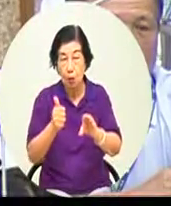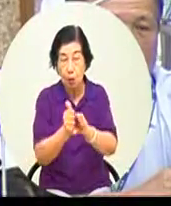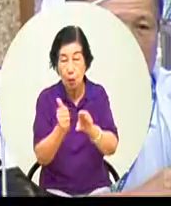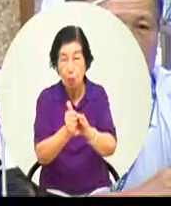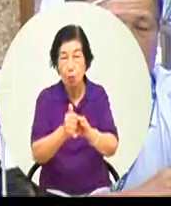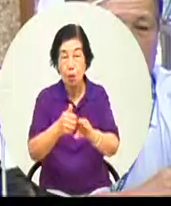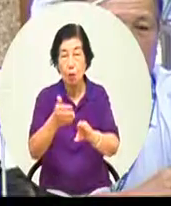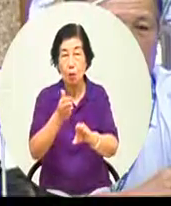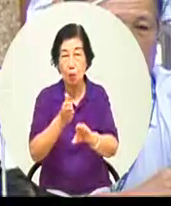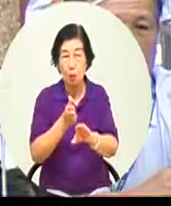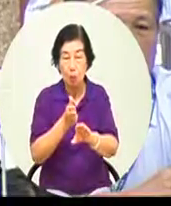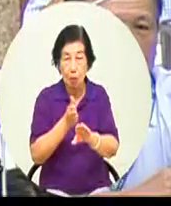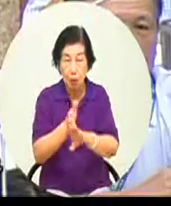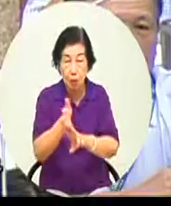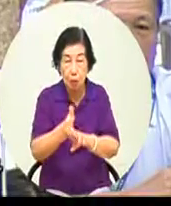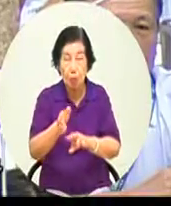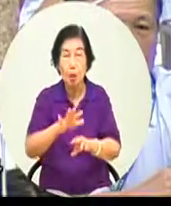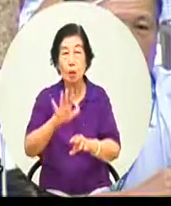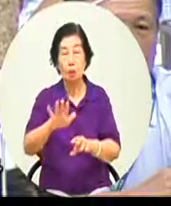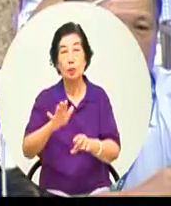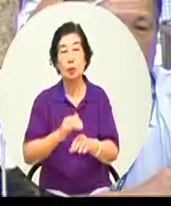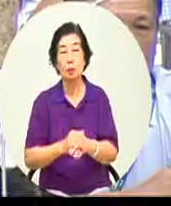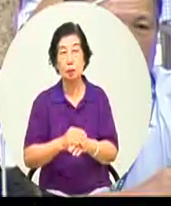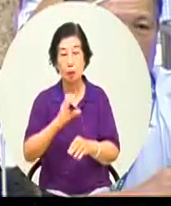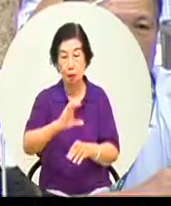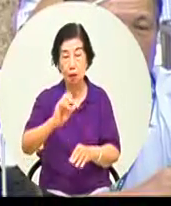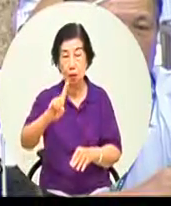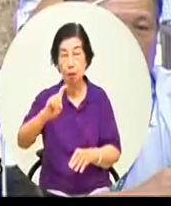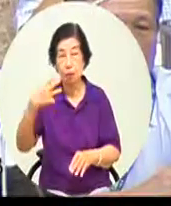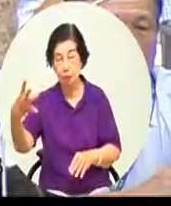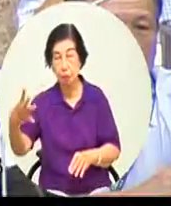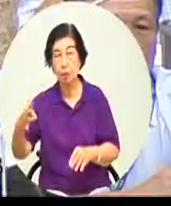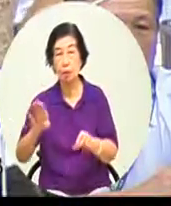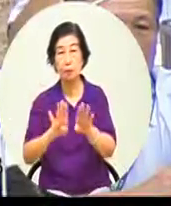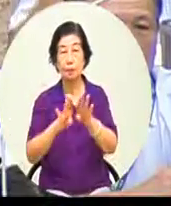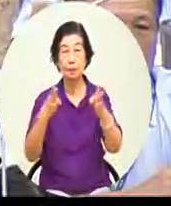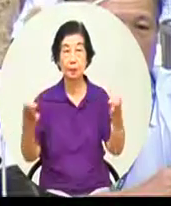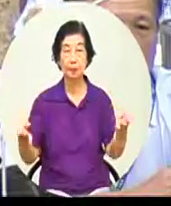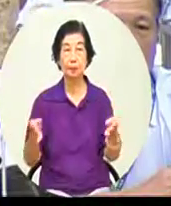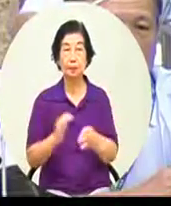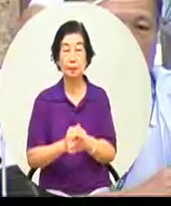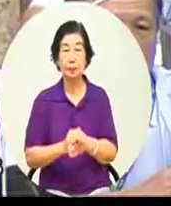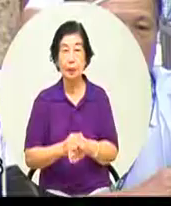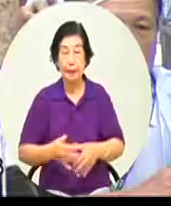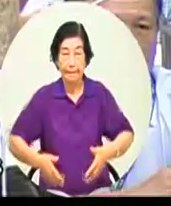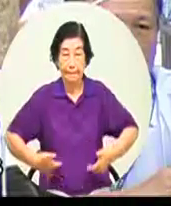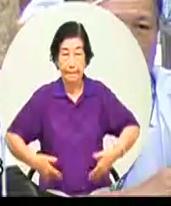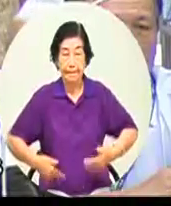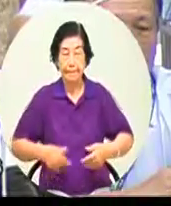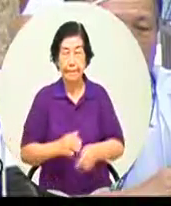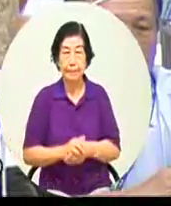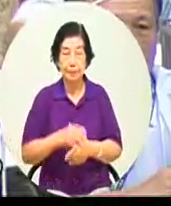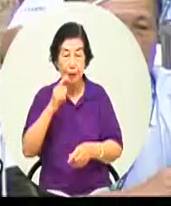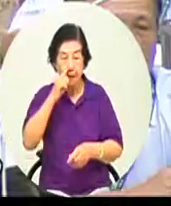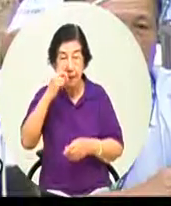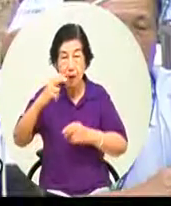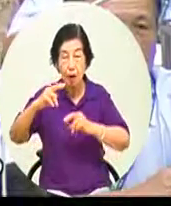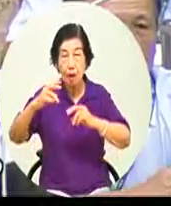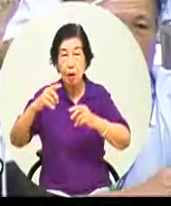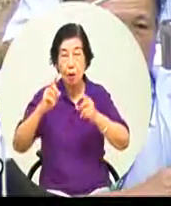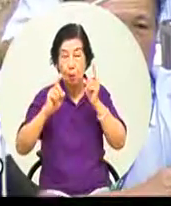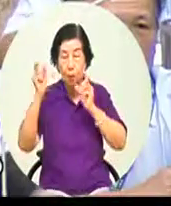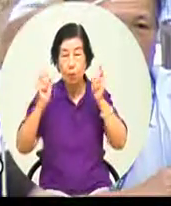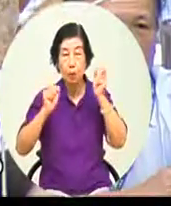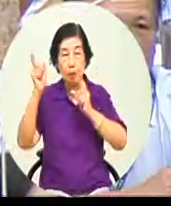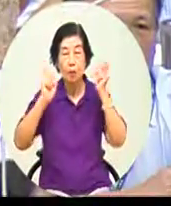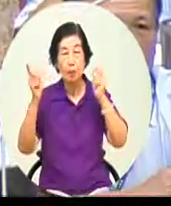到因为到74开始，我们差不多还有。我们希望就是赶在 那个春节之前，春节之前，我们现在到春节的话，大